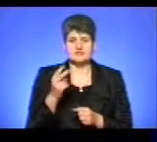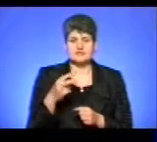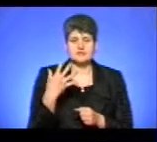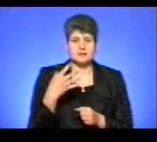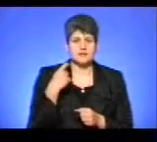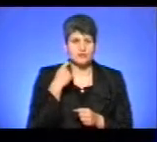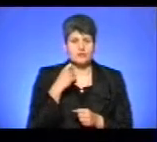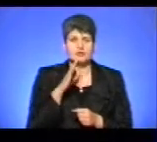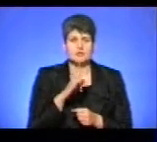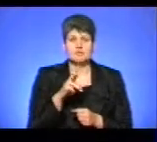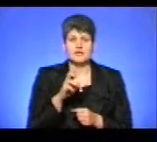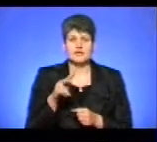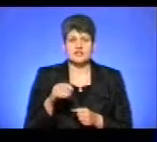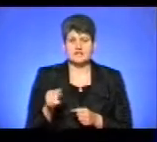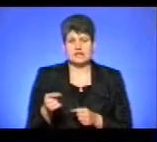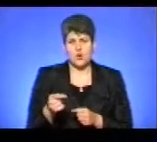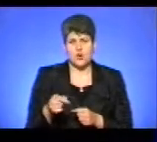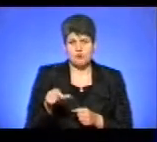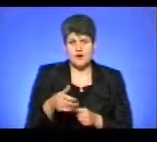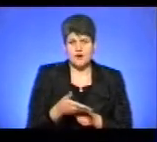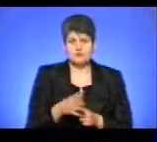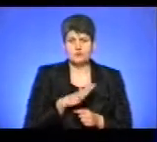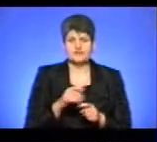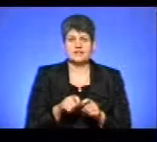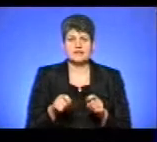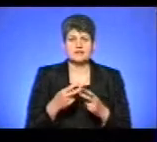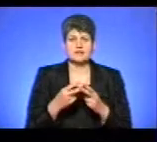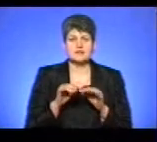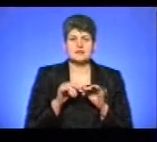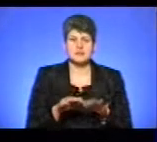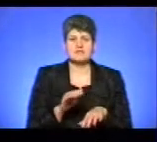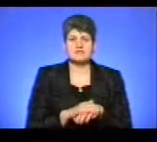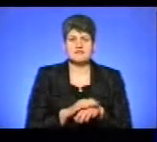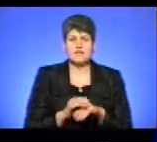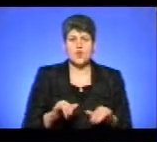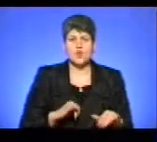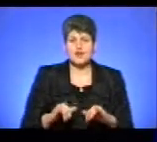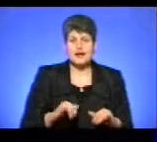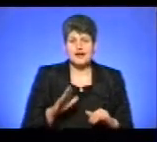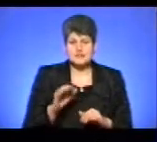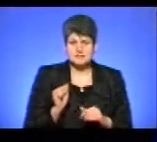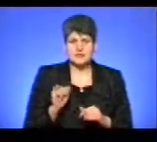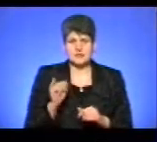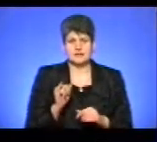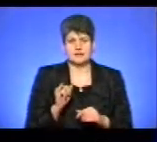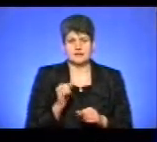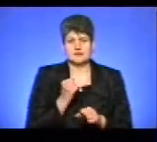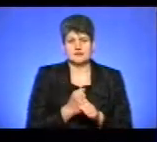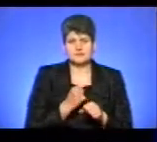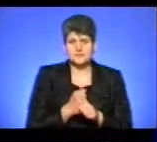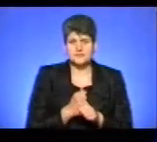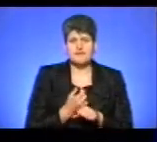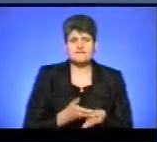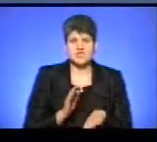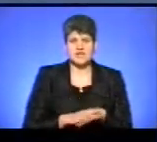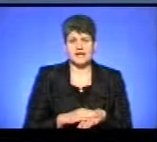25-річного Володимира Білашевича із Тернополя. Було порушено кримінальне провадження за фактами хуліганства і заподіяння важких тілесних ушкоджень.